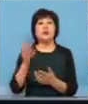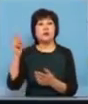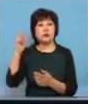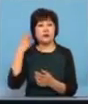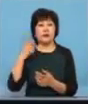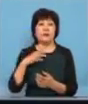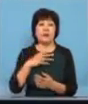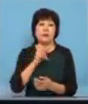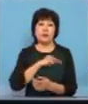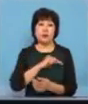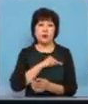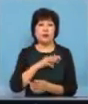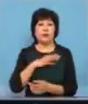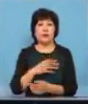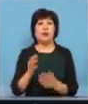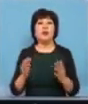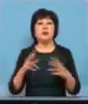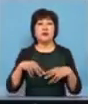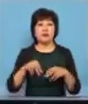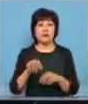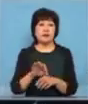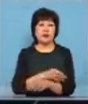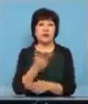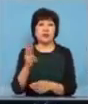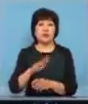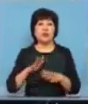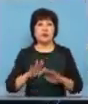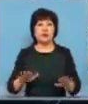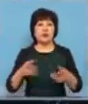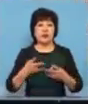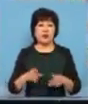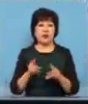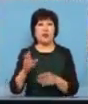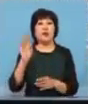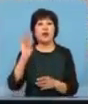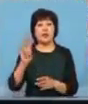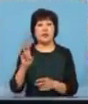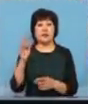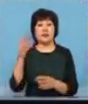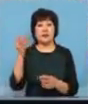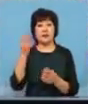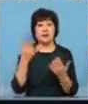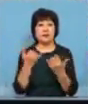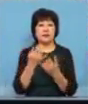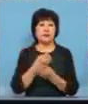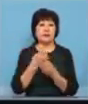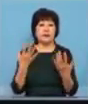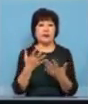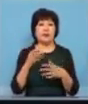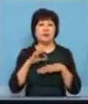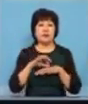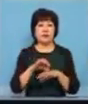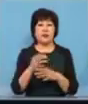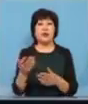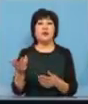ұжымшарда еңбек еткен. Кейін шаңырақ құрып, үш баланы дүниеге әкелген. Кейуана өзінің ғасырлық мерейтойын өткен жылы атап өтті. Бүгінде үш немере,